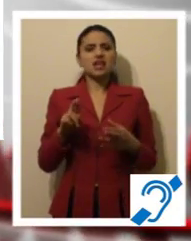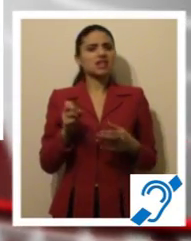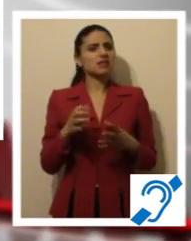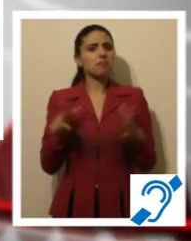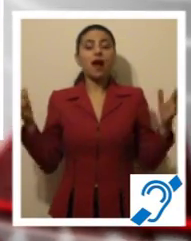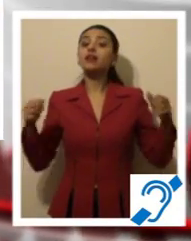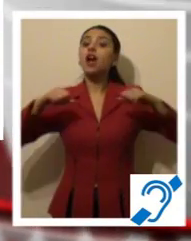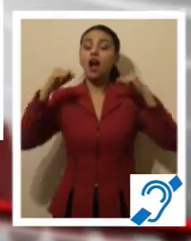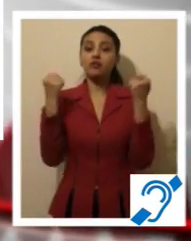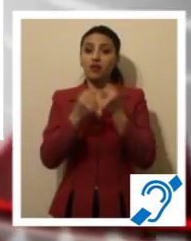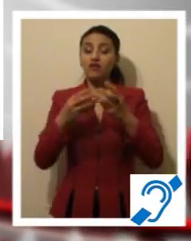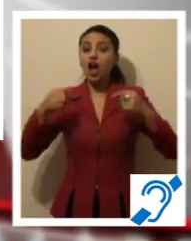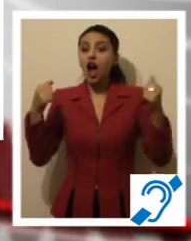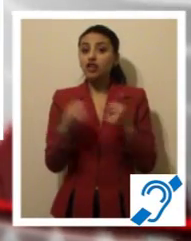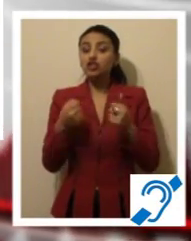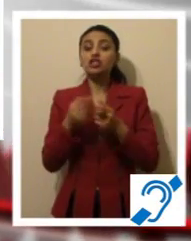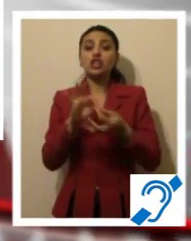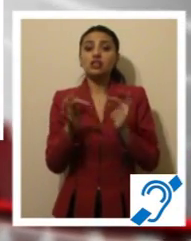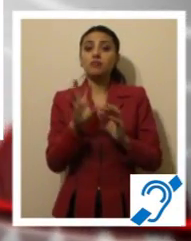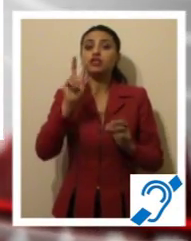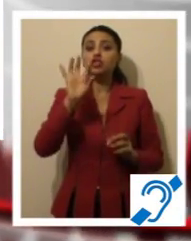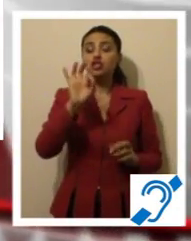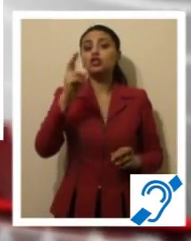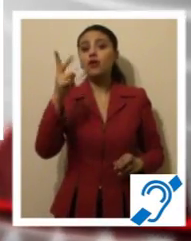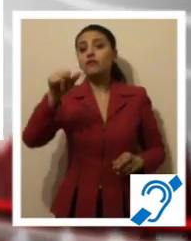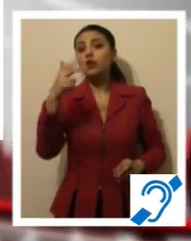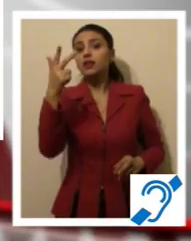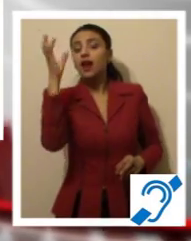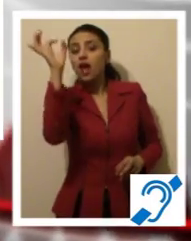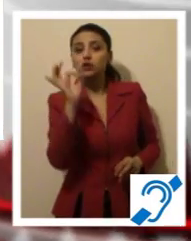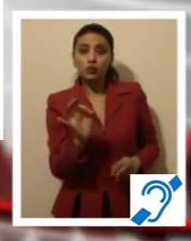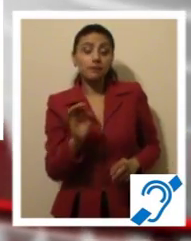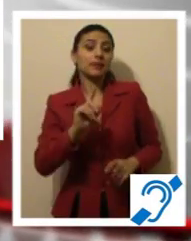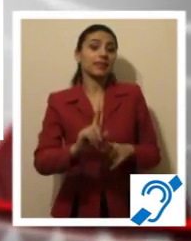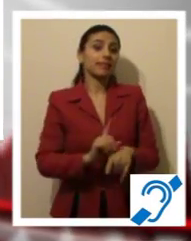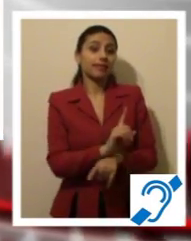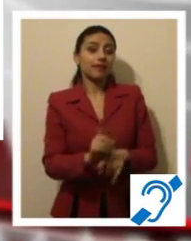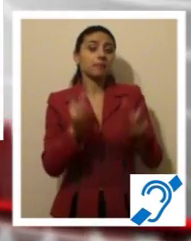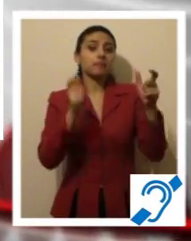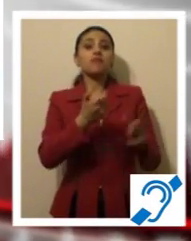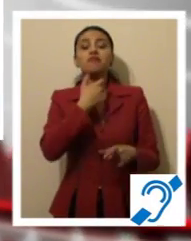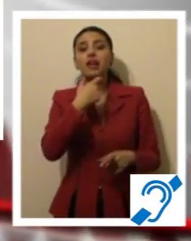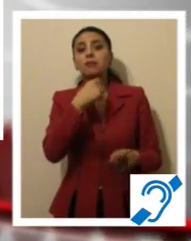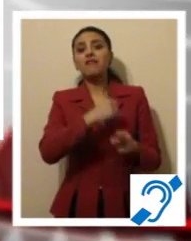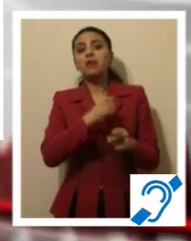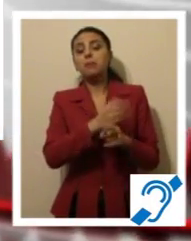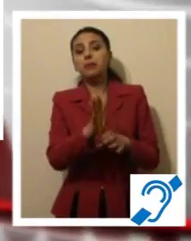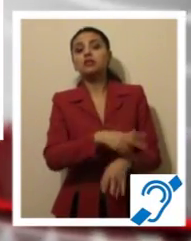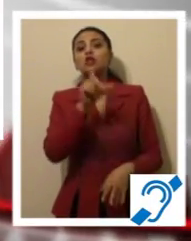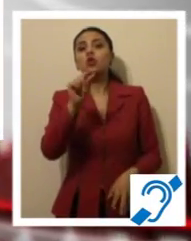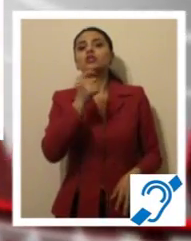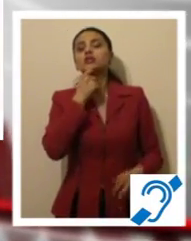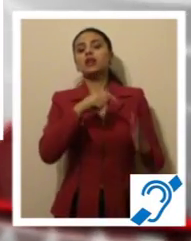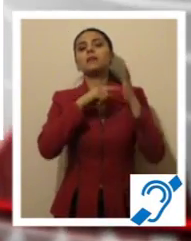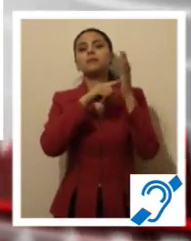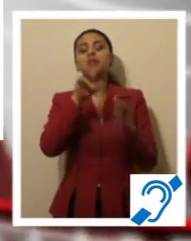accidentare, reprezentând 52,3% din totalul accidentaților, în timp ce lucrătorii cu o vechime în ocupație de peste 20 de ani